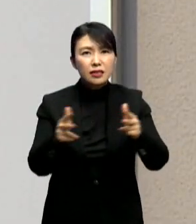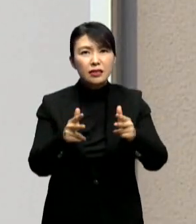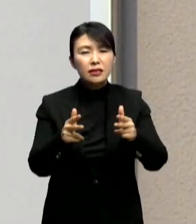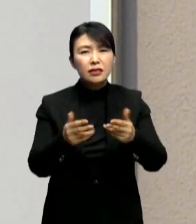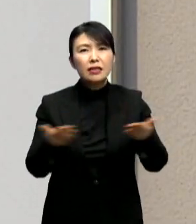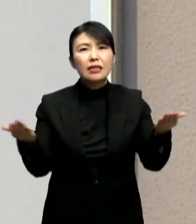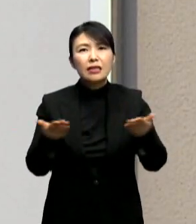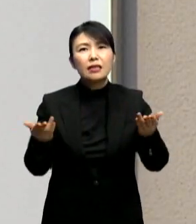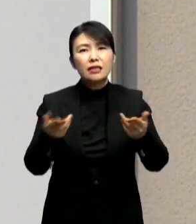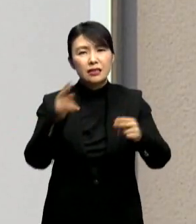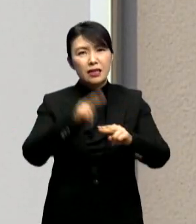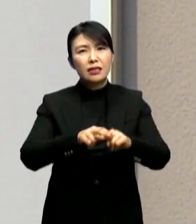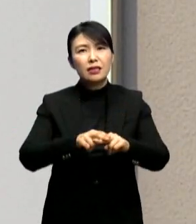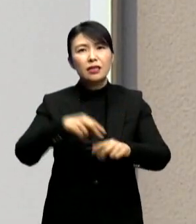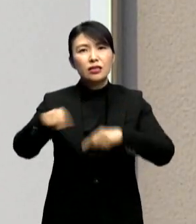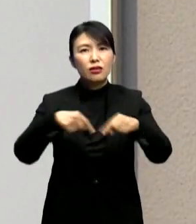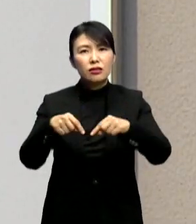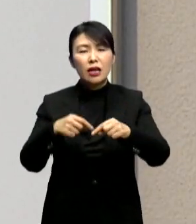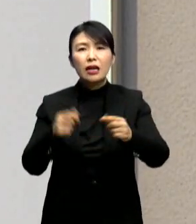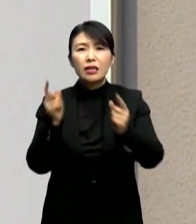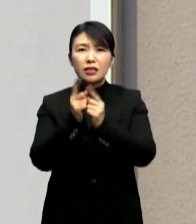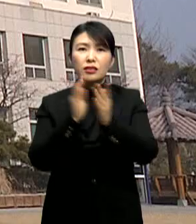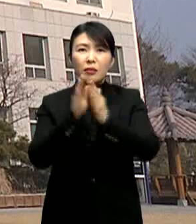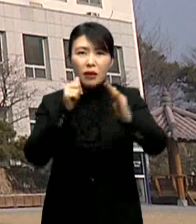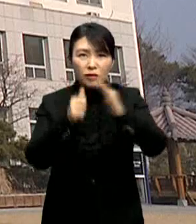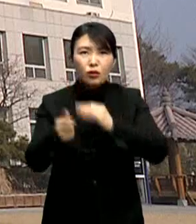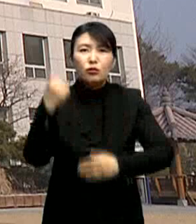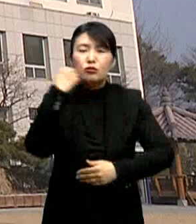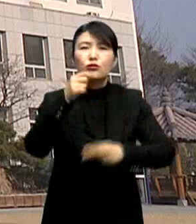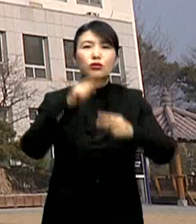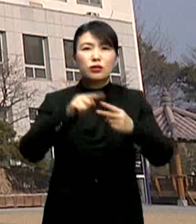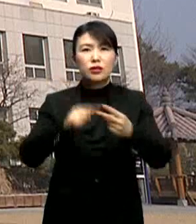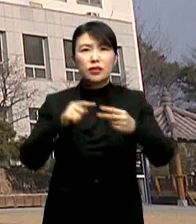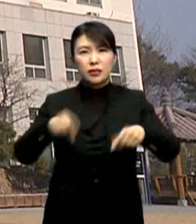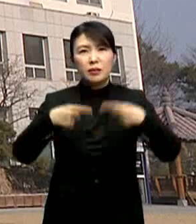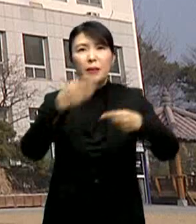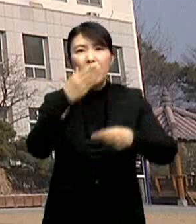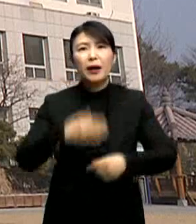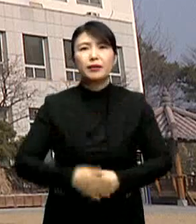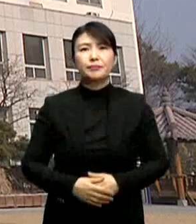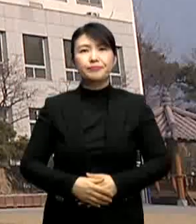정책과 방문 접수를 통해 구민 누구나 참여할 수 있습니다